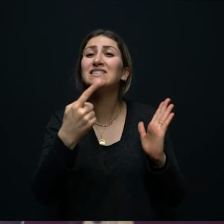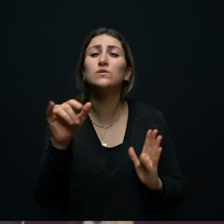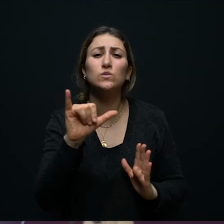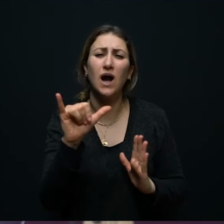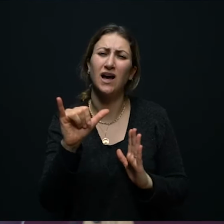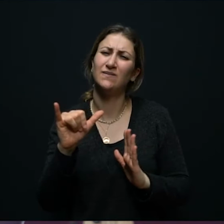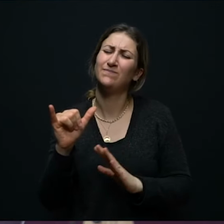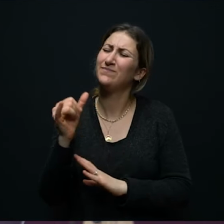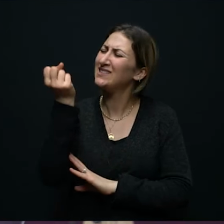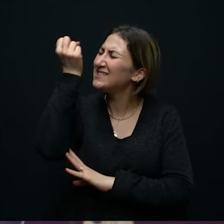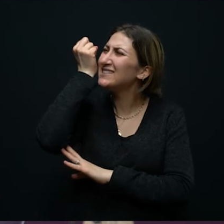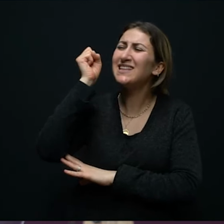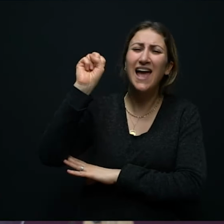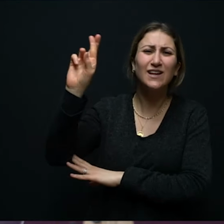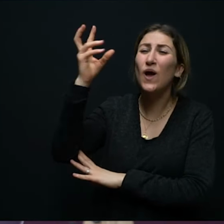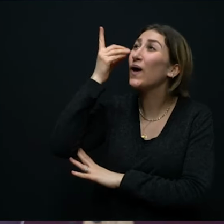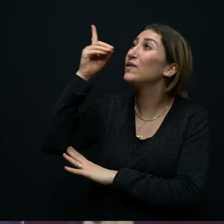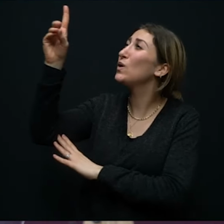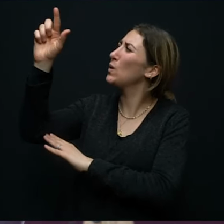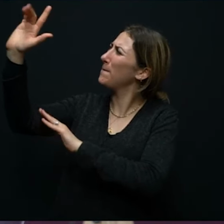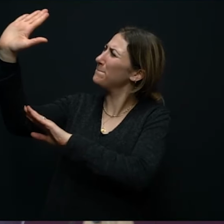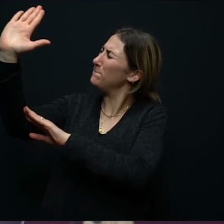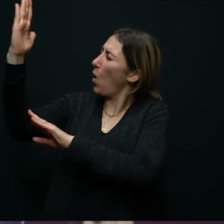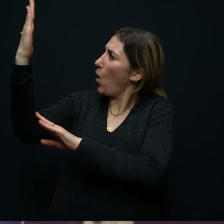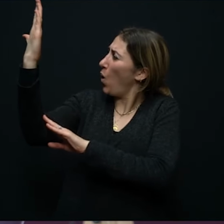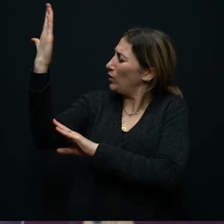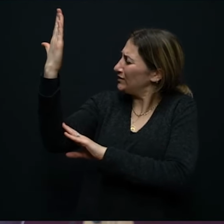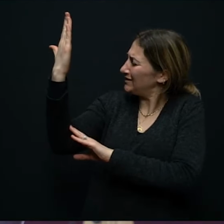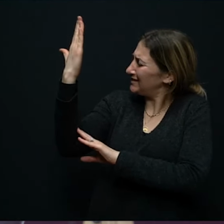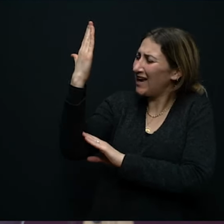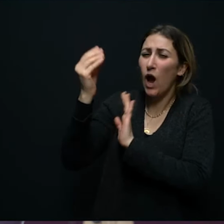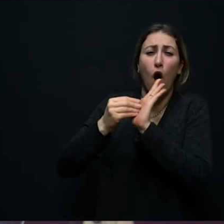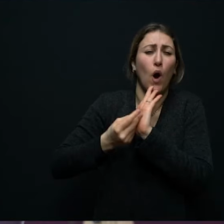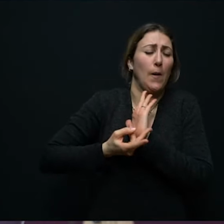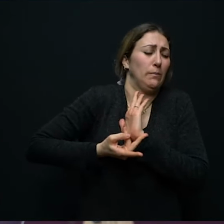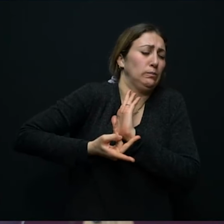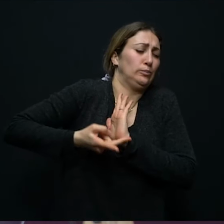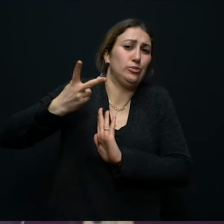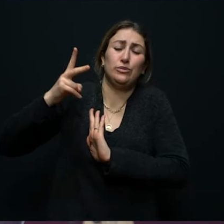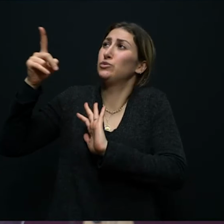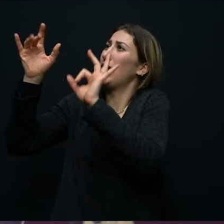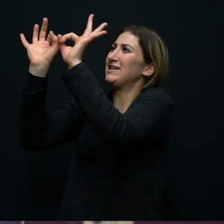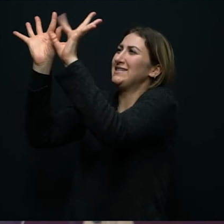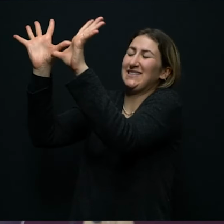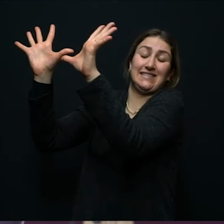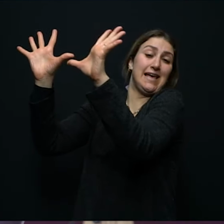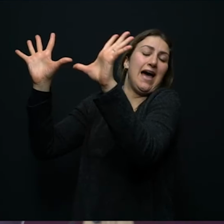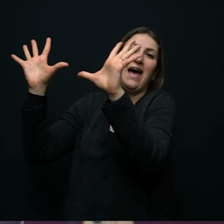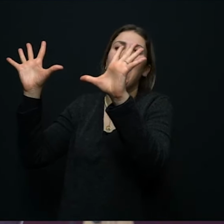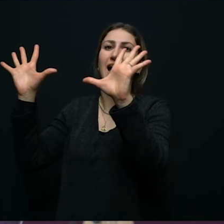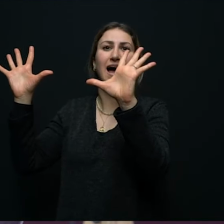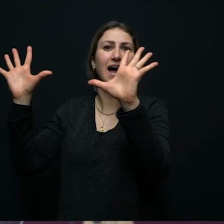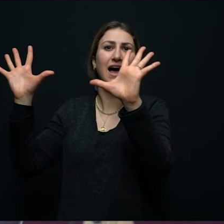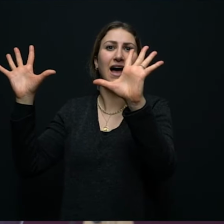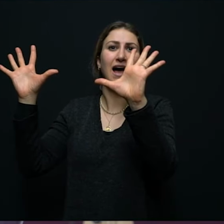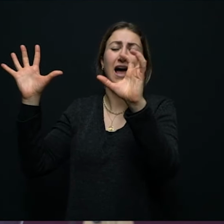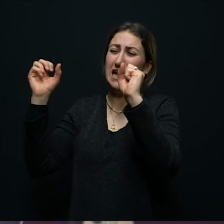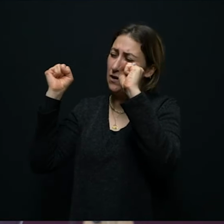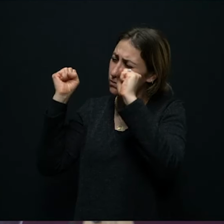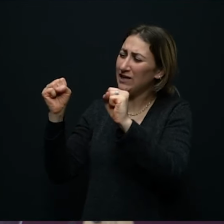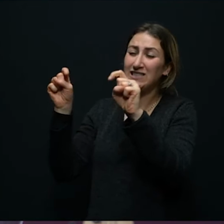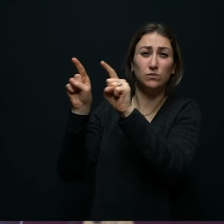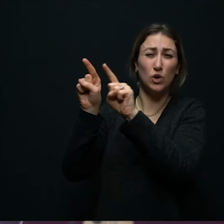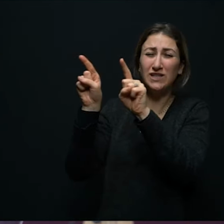dieu davantage sa sainteté et montre moi davantage ma nature pécheresse